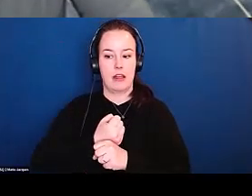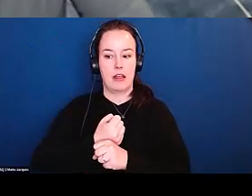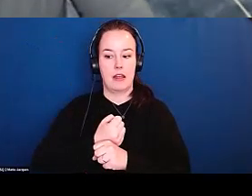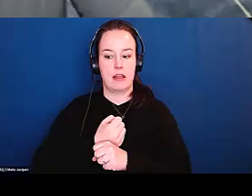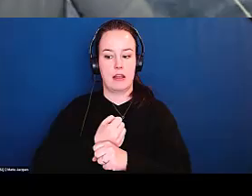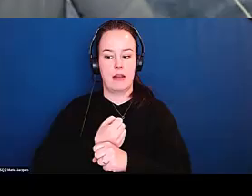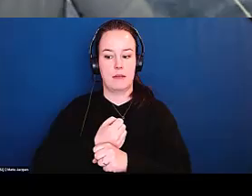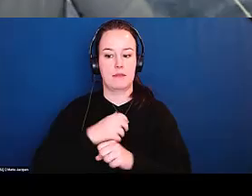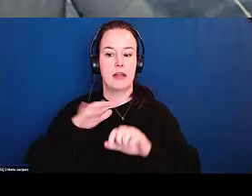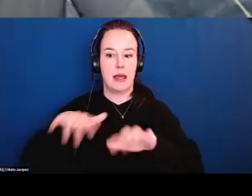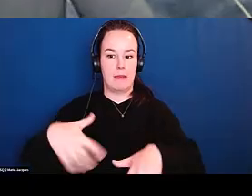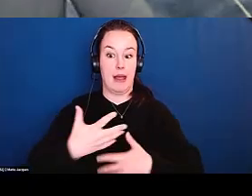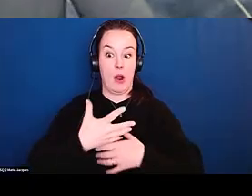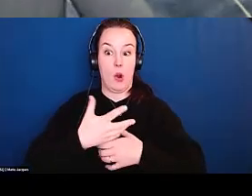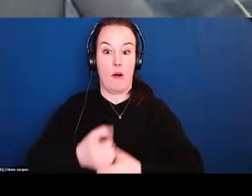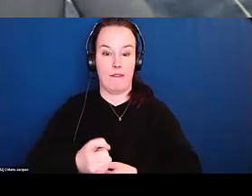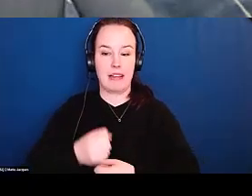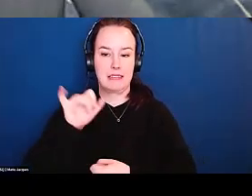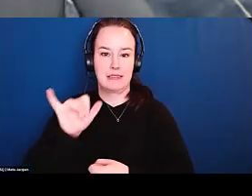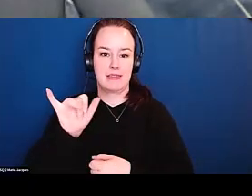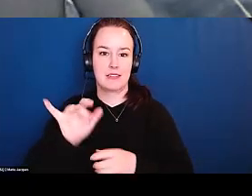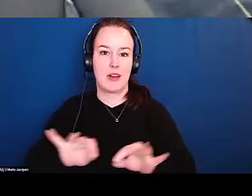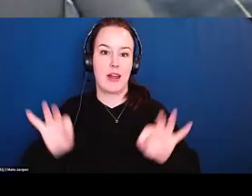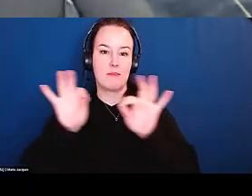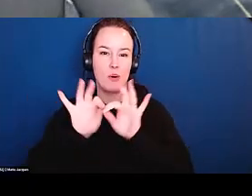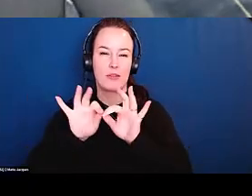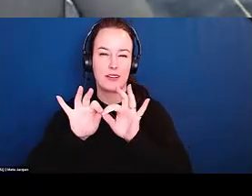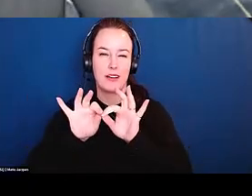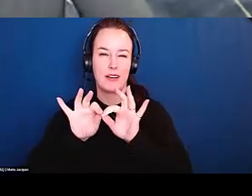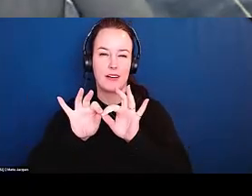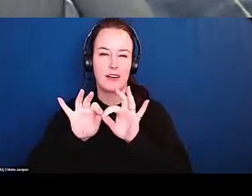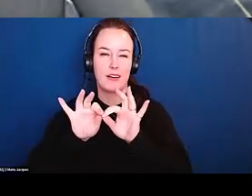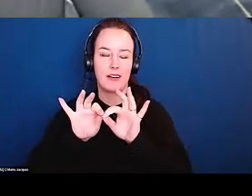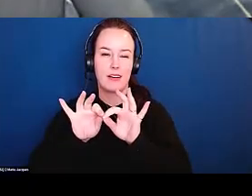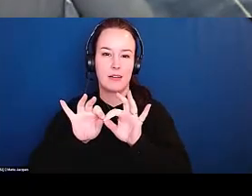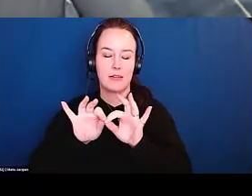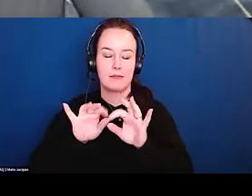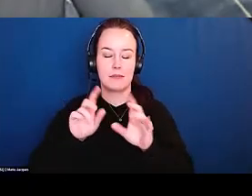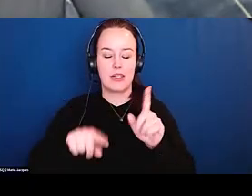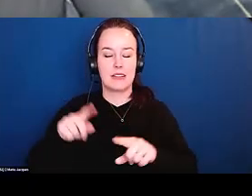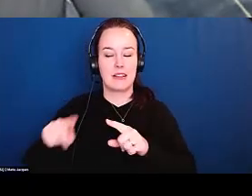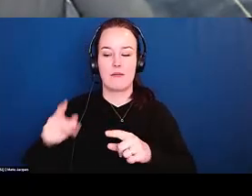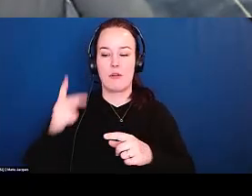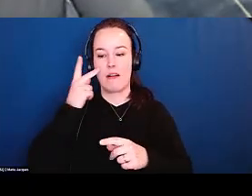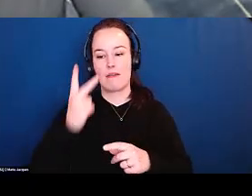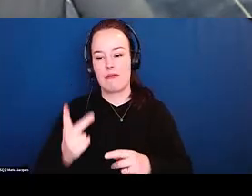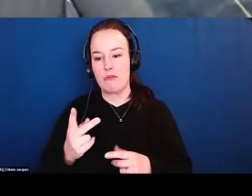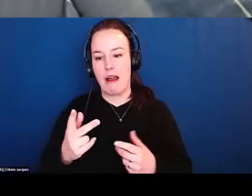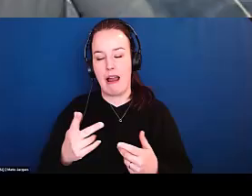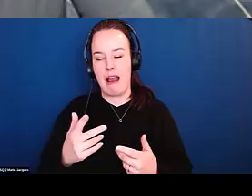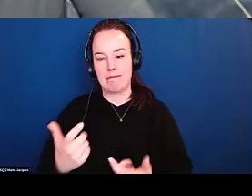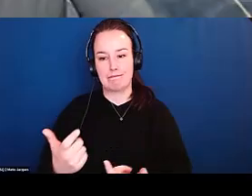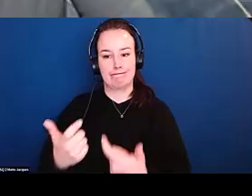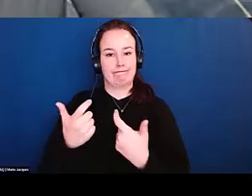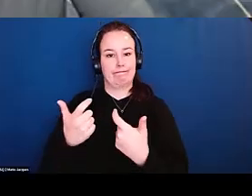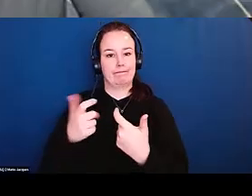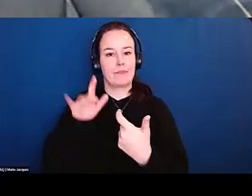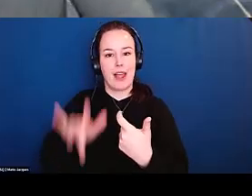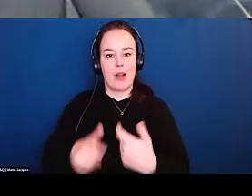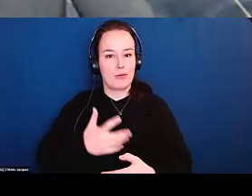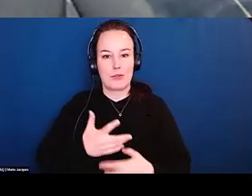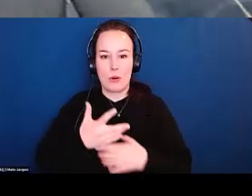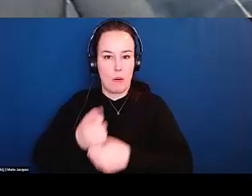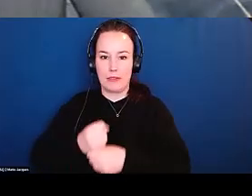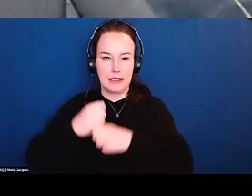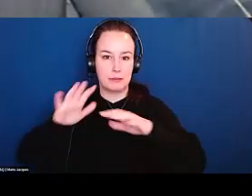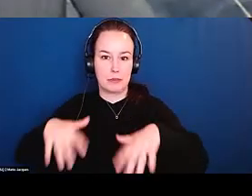Et donc la confiance, c'est ça qui est très important. Et ça, c'est une barrière que nous voyons très souvent. Ils ne font pas